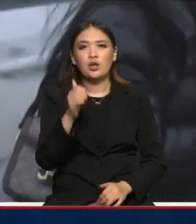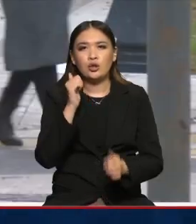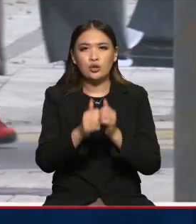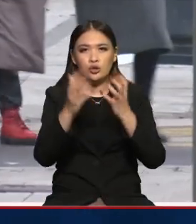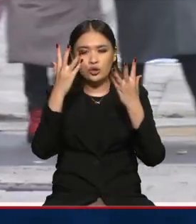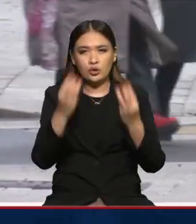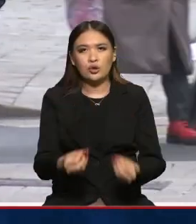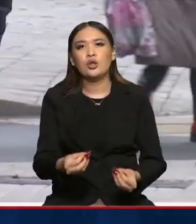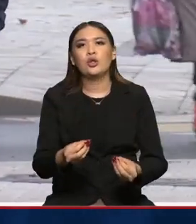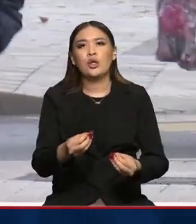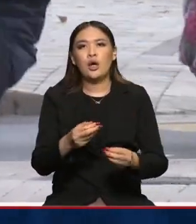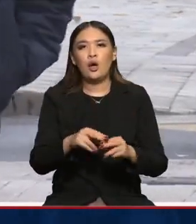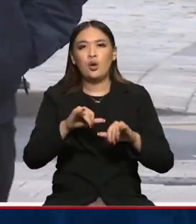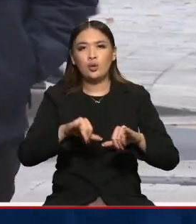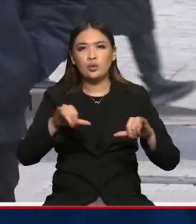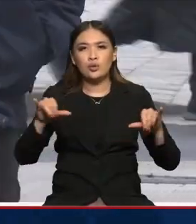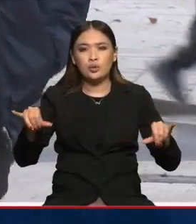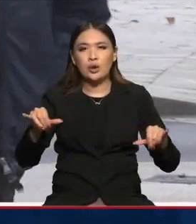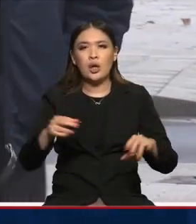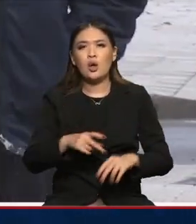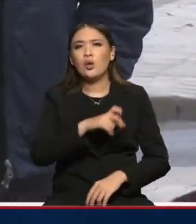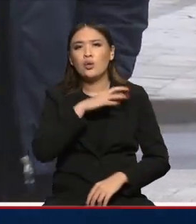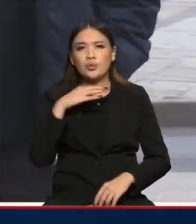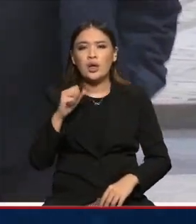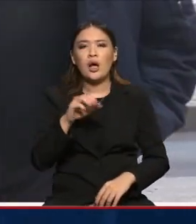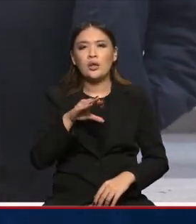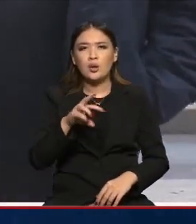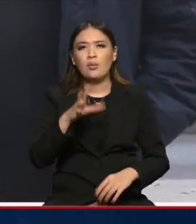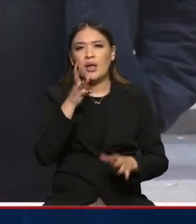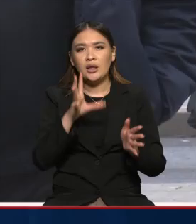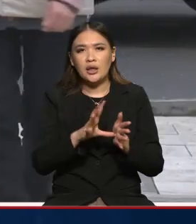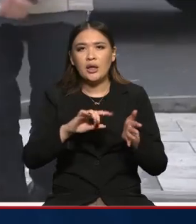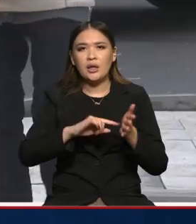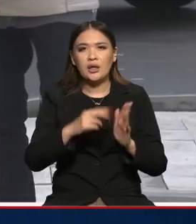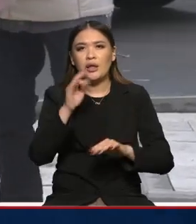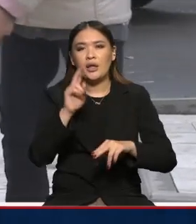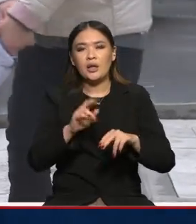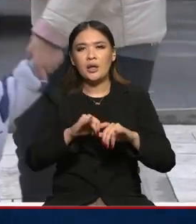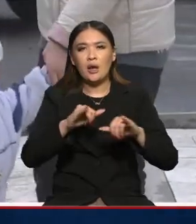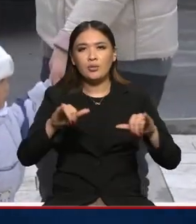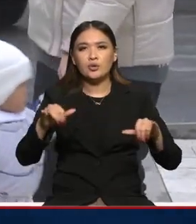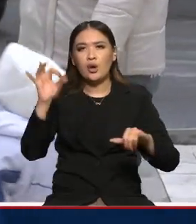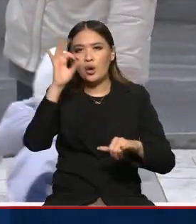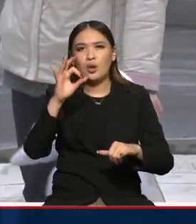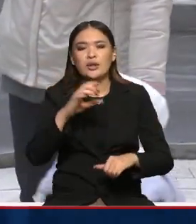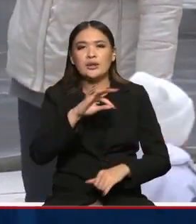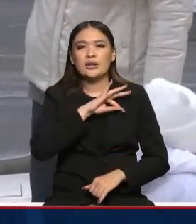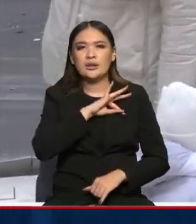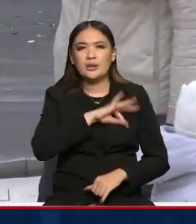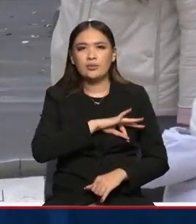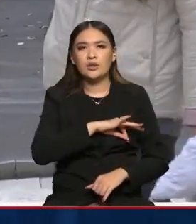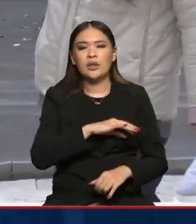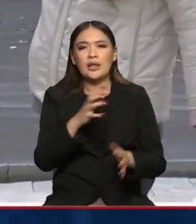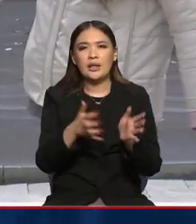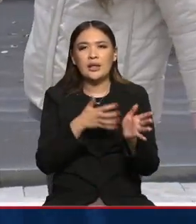келеді. Сауалнама барысында респонденттердің көбі атом энергетикасын дамыту, энергия тапшылығын жоюдың ең тиімді жолы